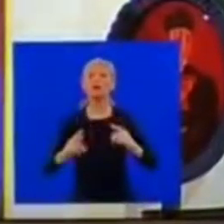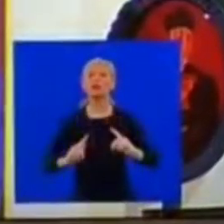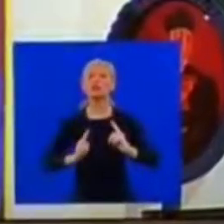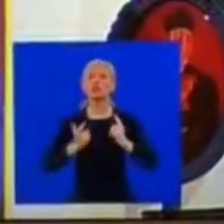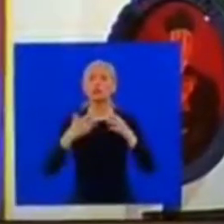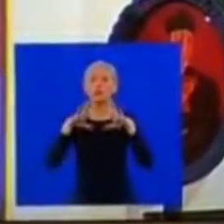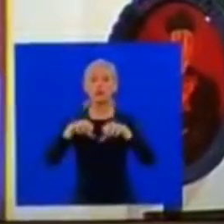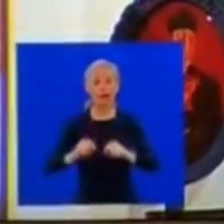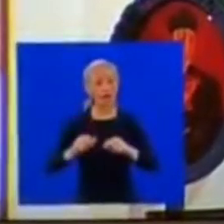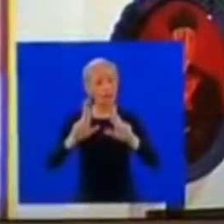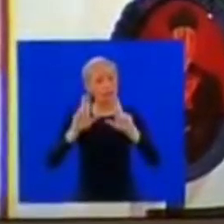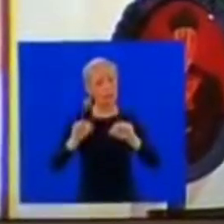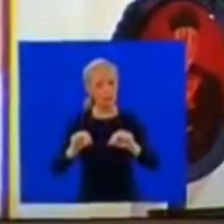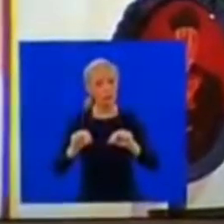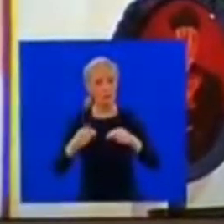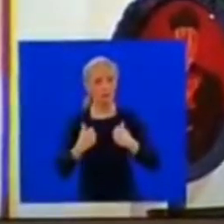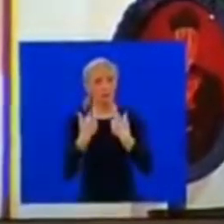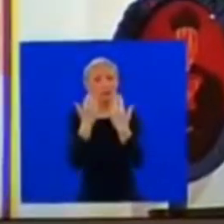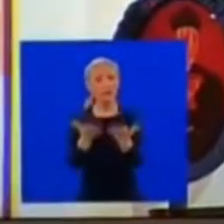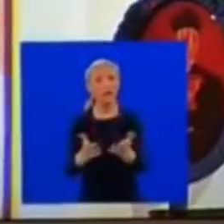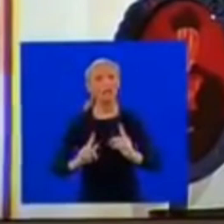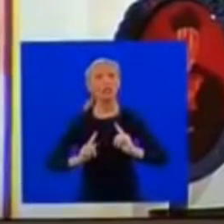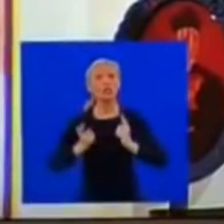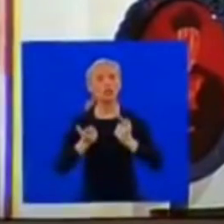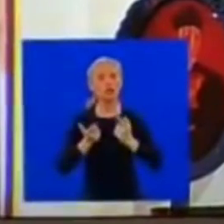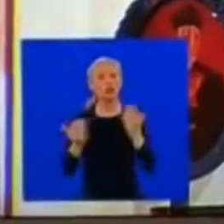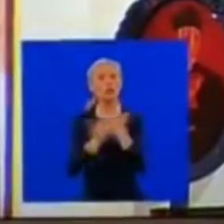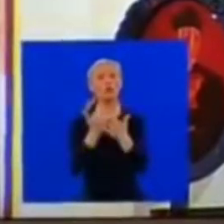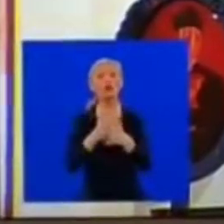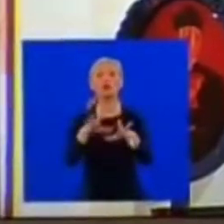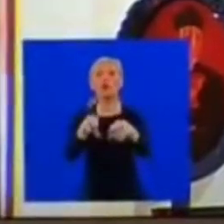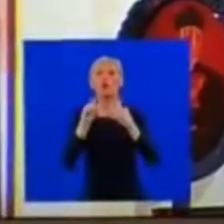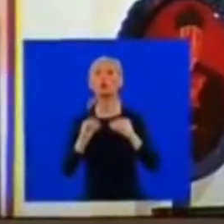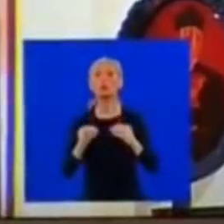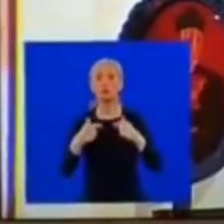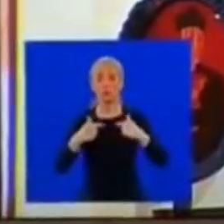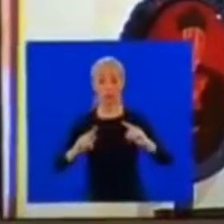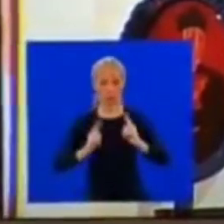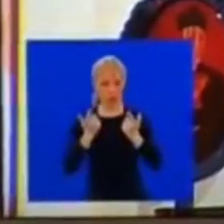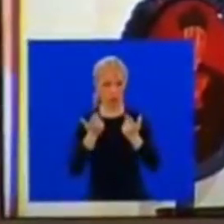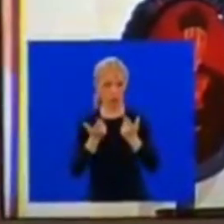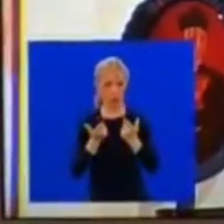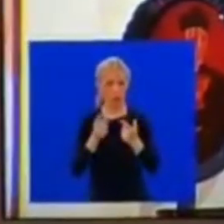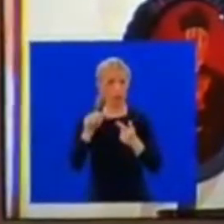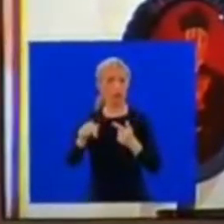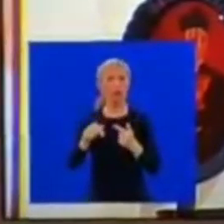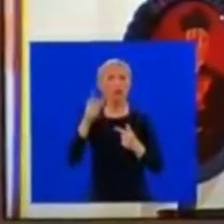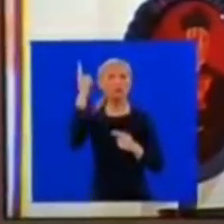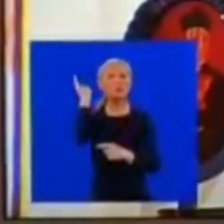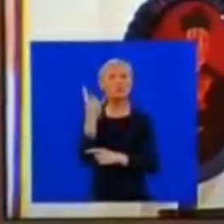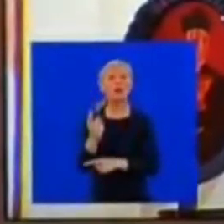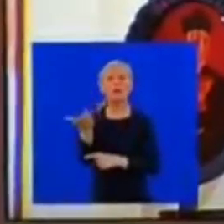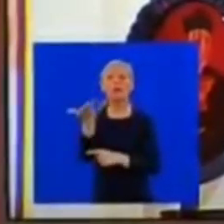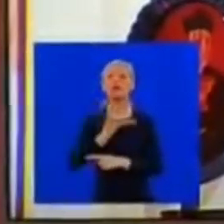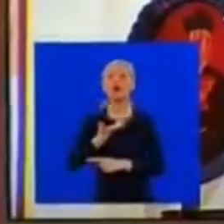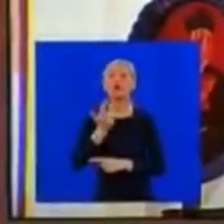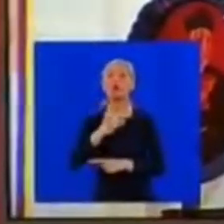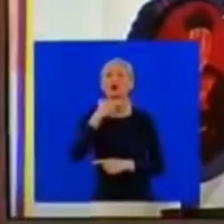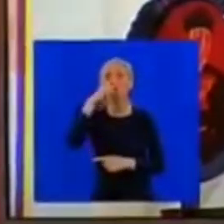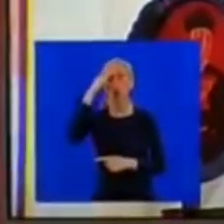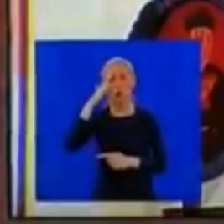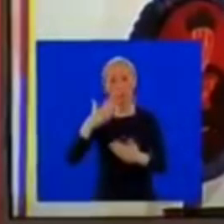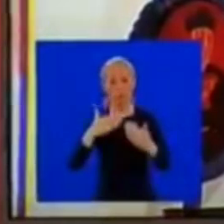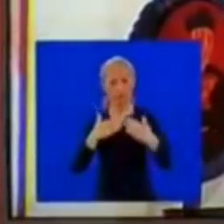Vlast imam položiti ga, vlast imam opet uzeti ga. Tu zapovjed primih od oca